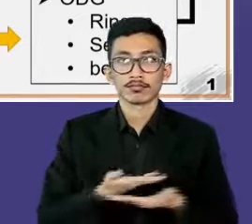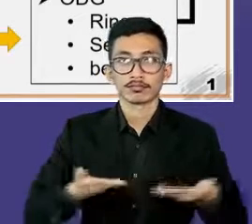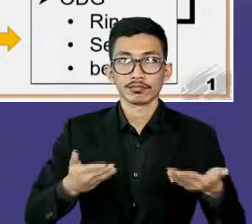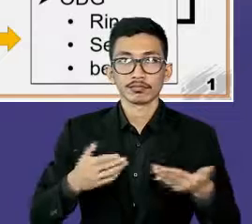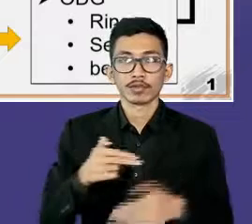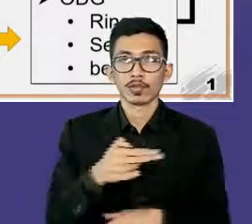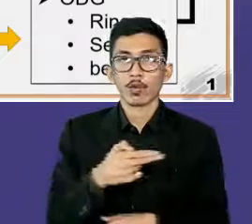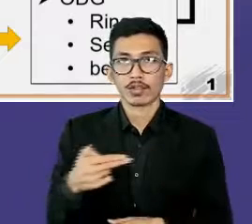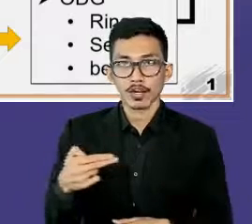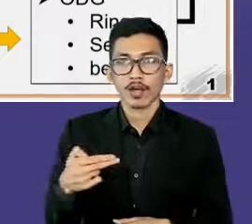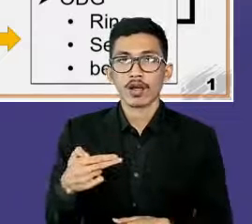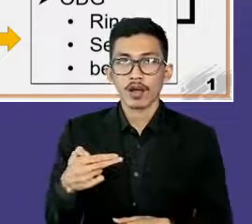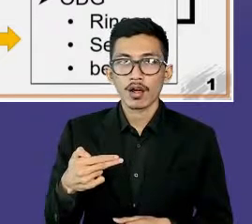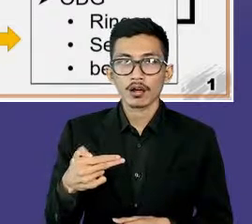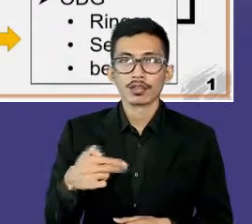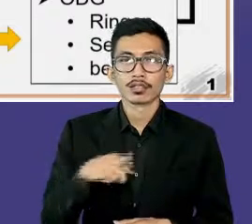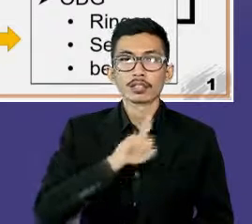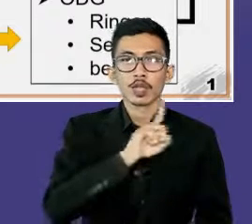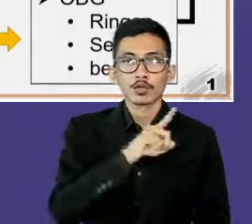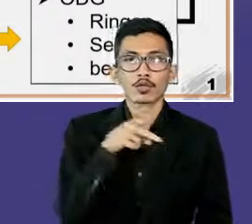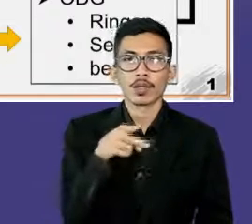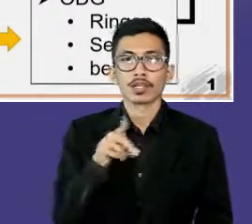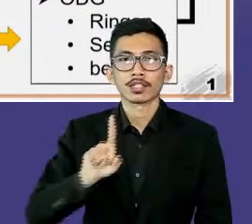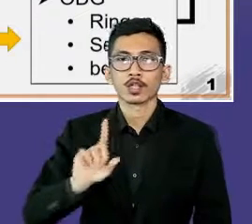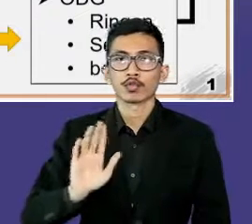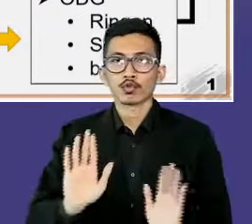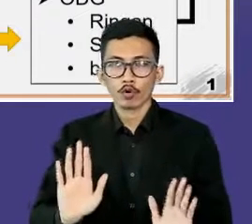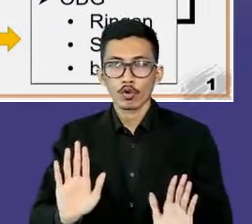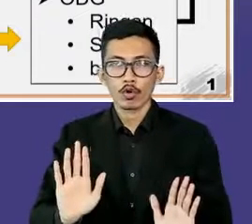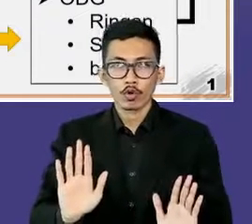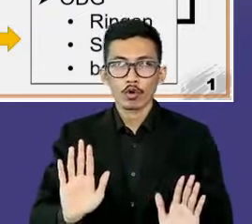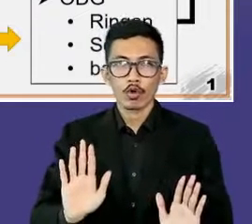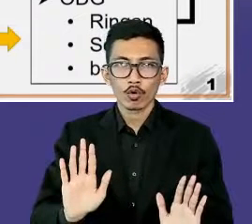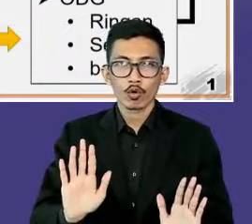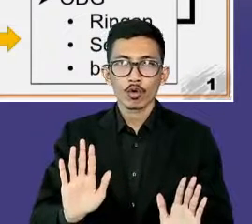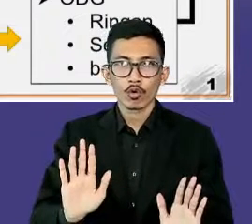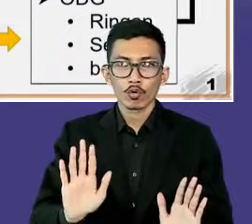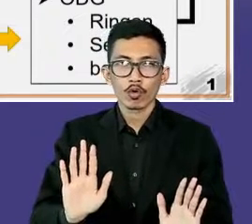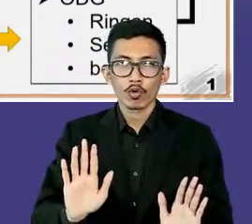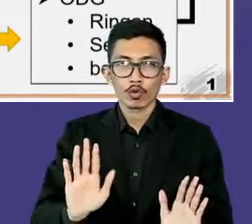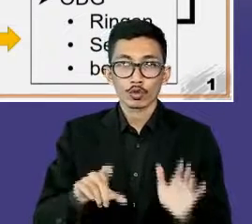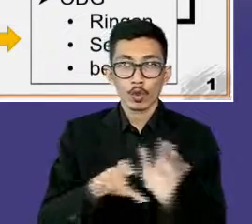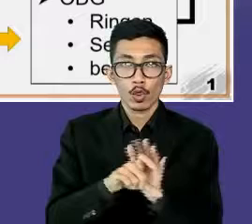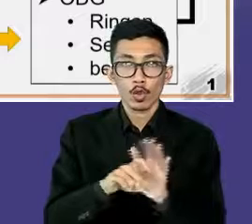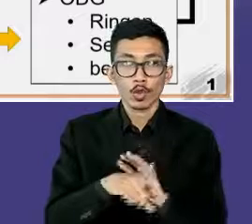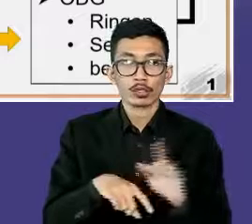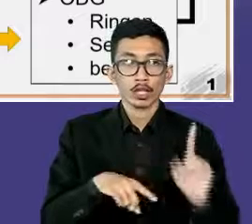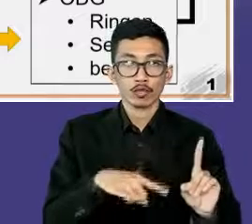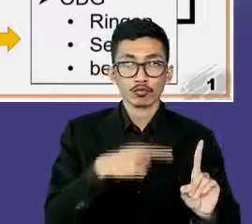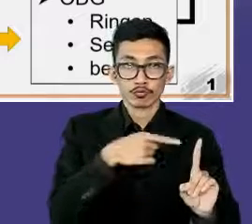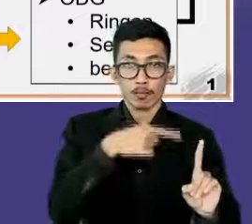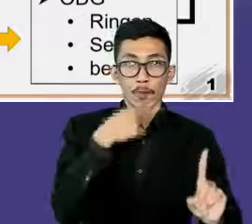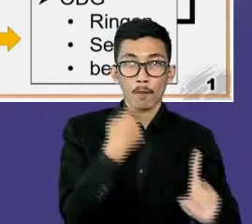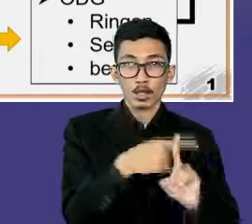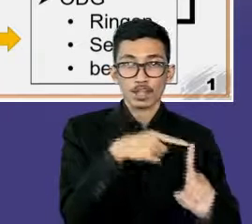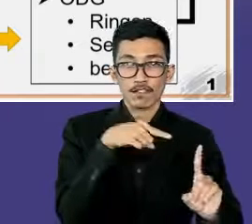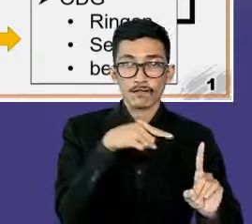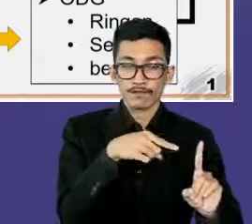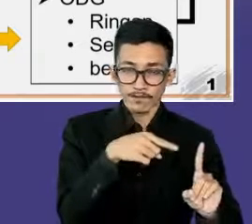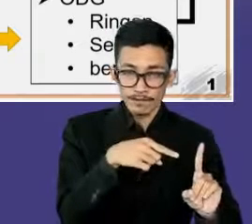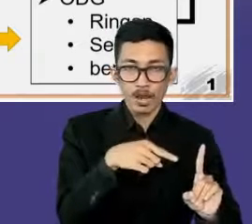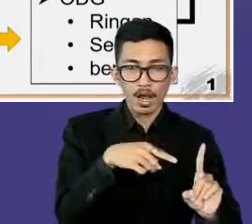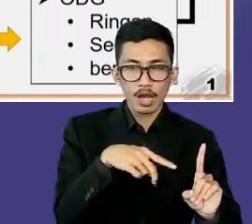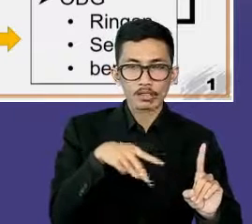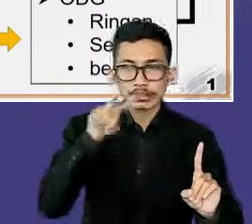baru bisa dilaksanakan 1 banding Hai Sabtu terkonfirmasi dan satu yang